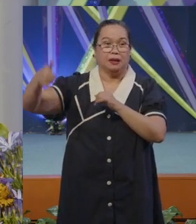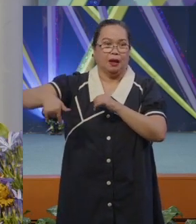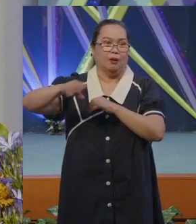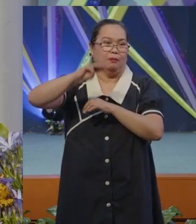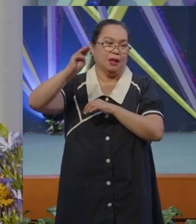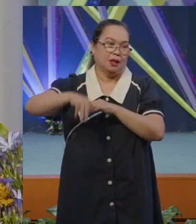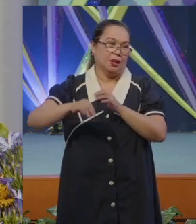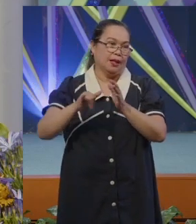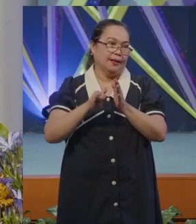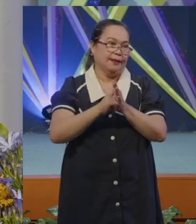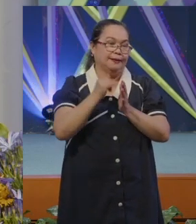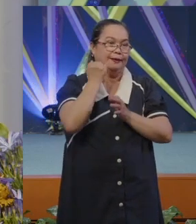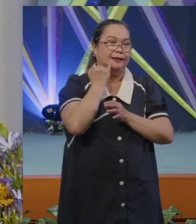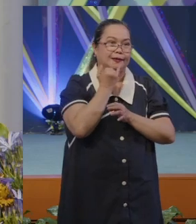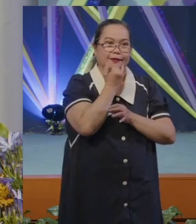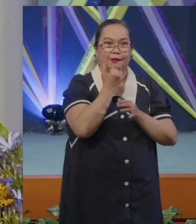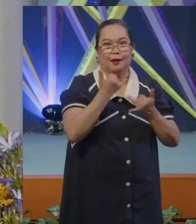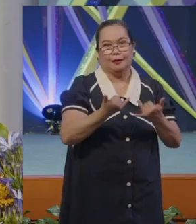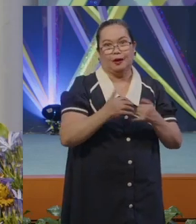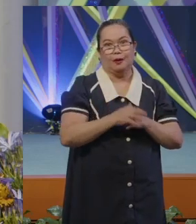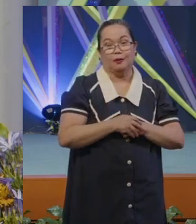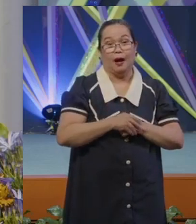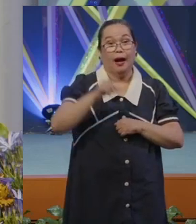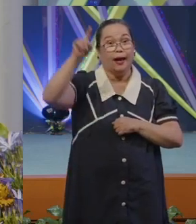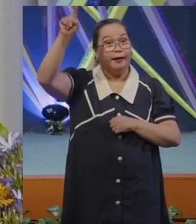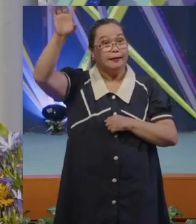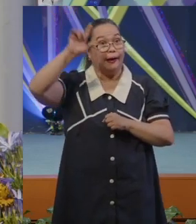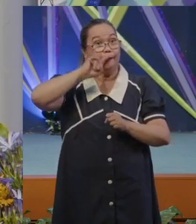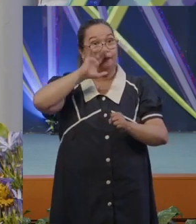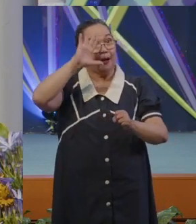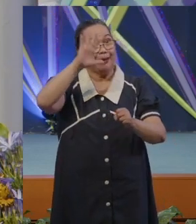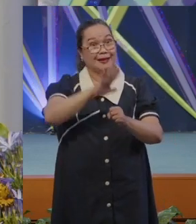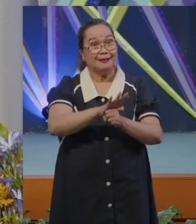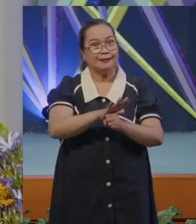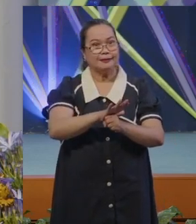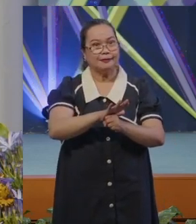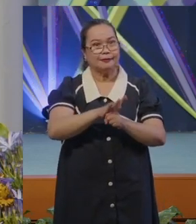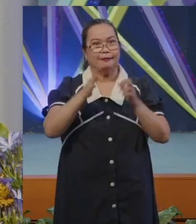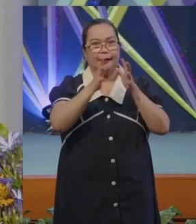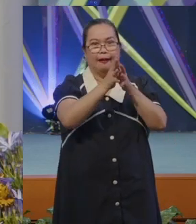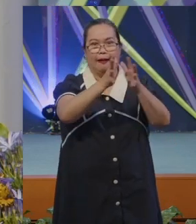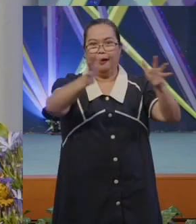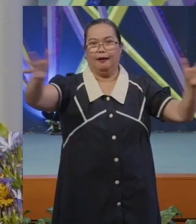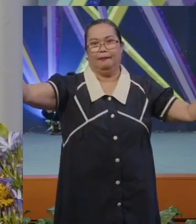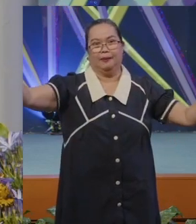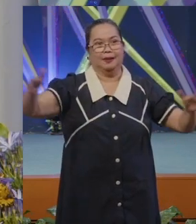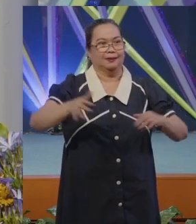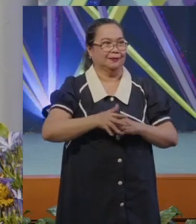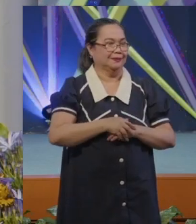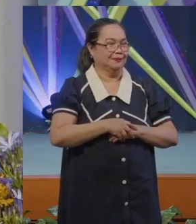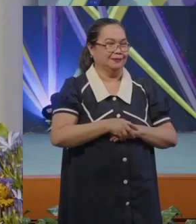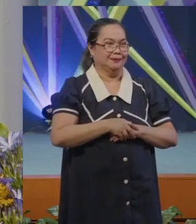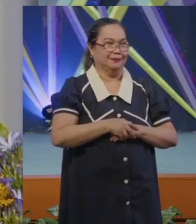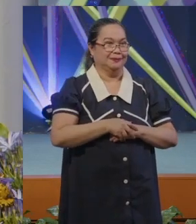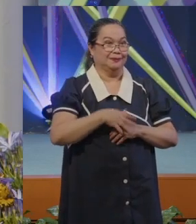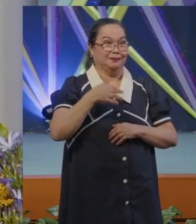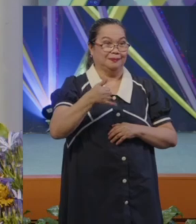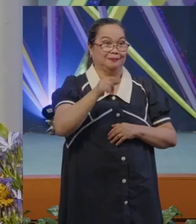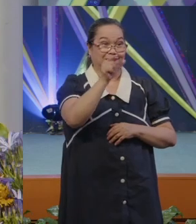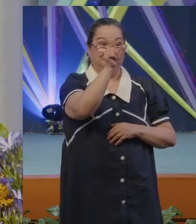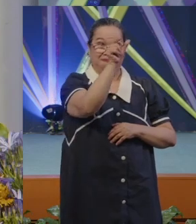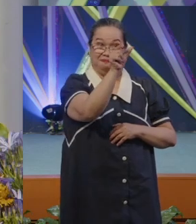Ganon lang po ang Israel ngayon. Ang pangako po ganito. Ang kanilang pag-aari ngayon